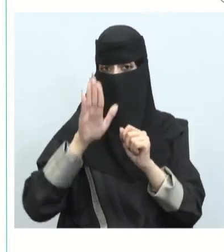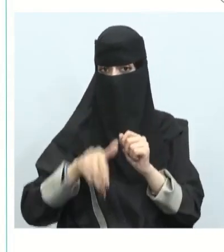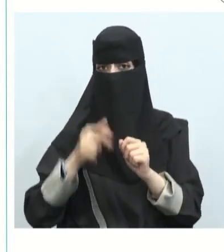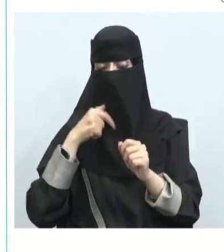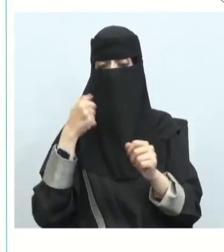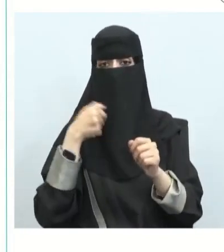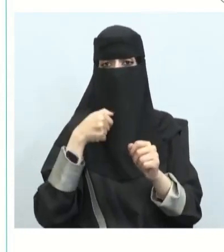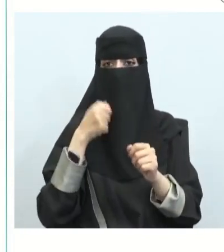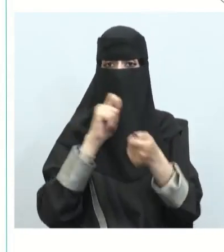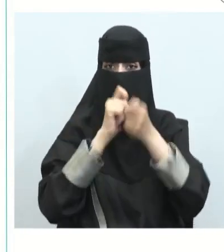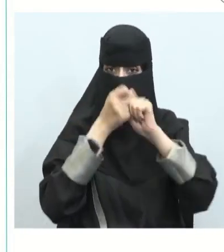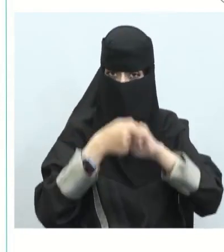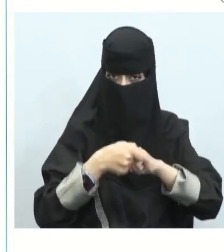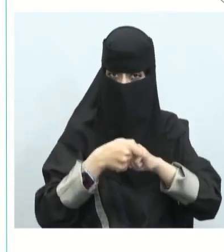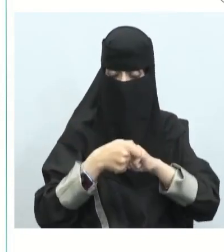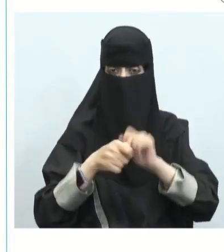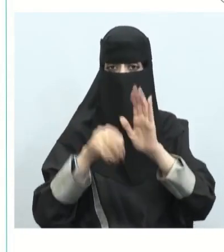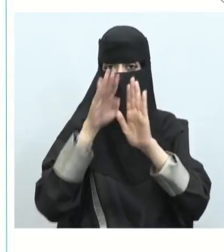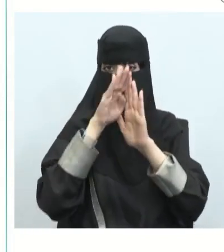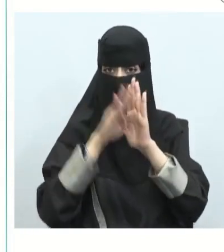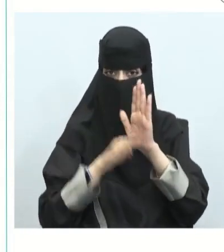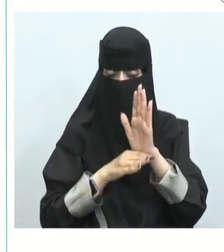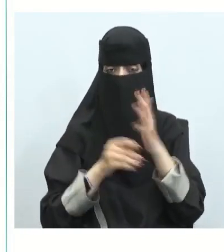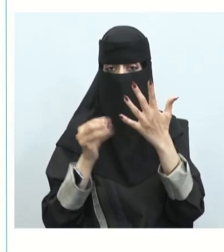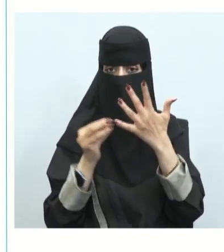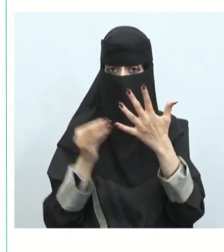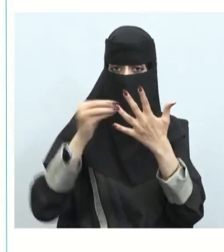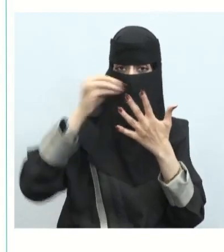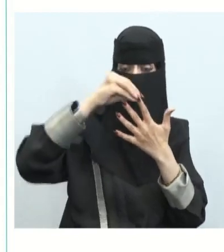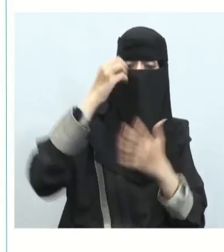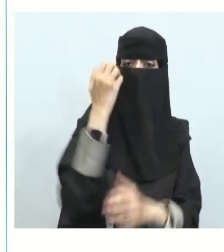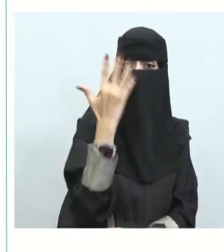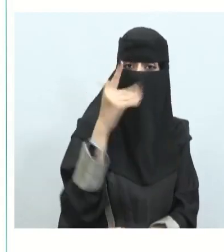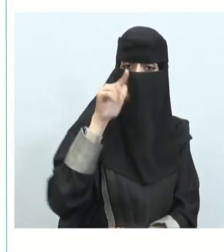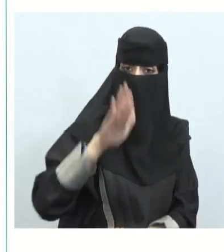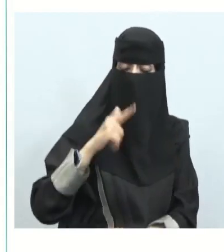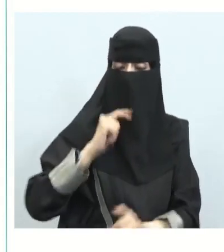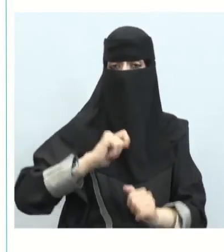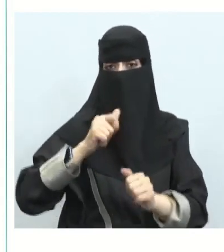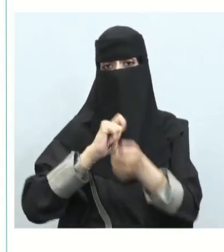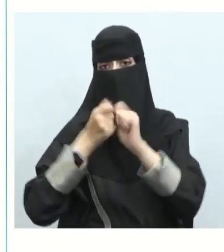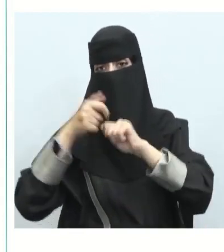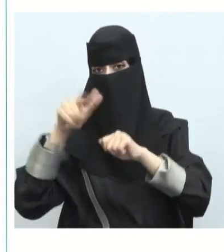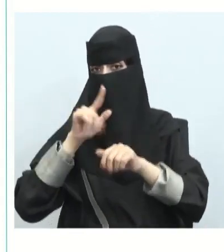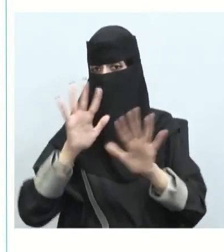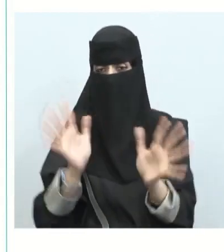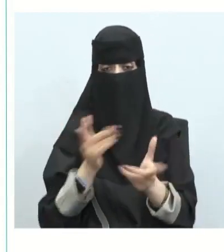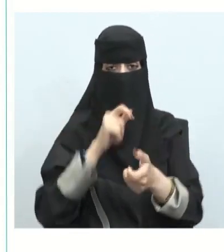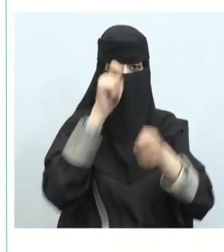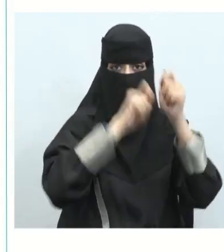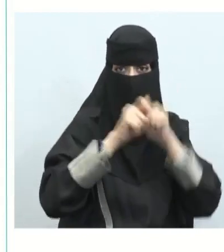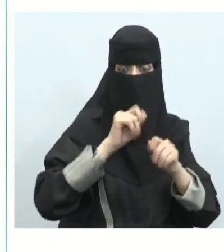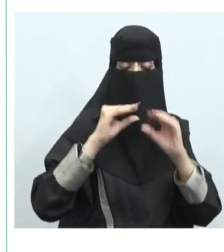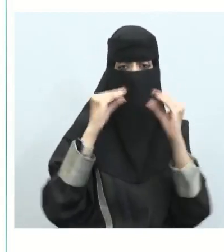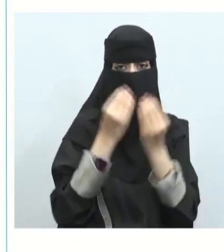التغيير سيمر بهذه الخطوات الخمس لكي يكون هنالك تغيير صحيح لو نظرنا اي عمليه اداره هي